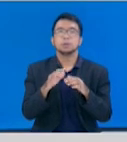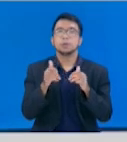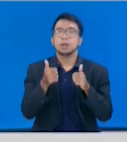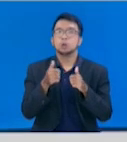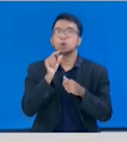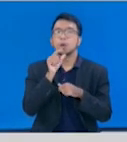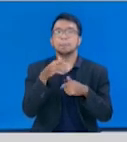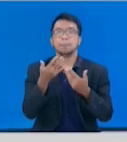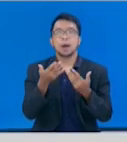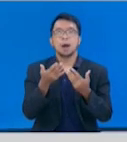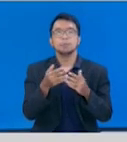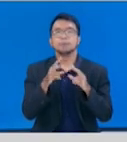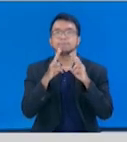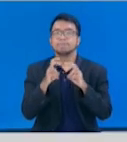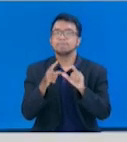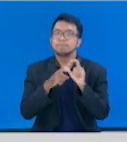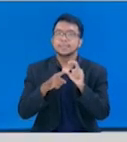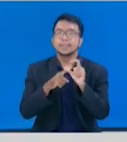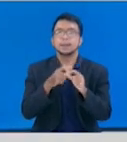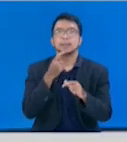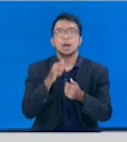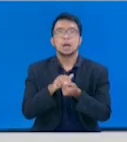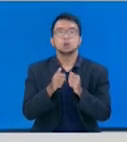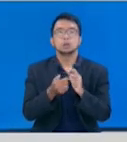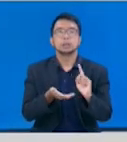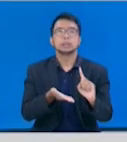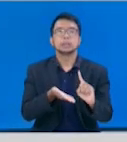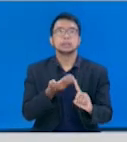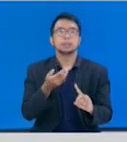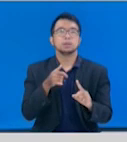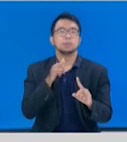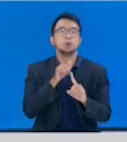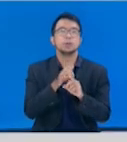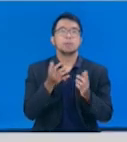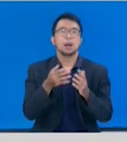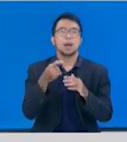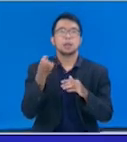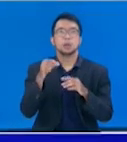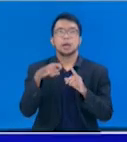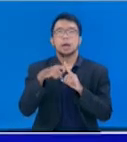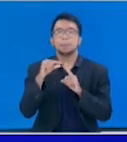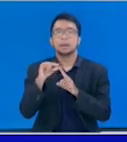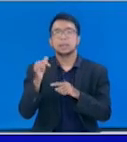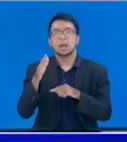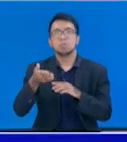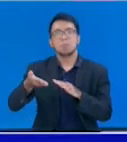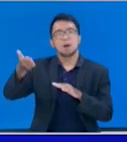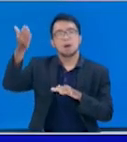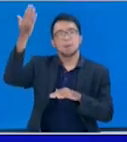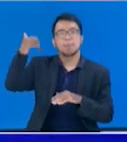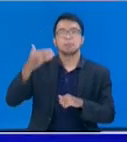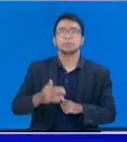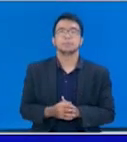dan juga melakukan penyelidikan mengenai kasus perundungan yang terjadi di kantor KPI pada beberapa saat yang lalu. Dan juga